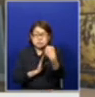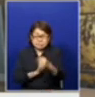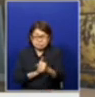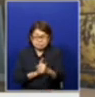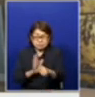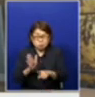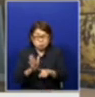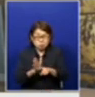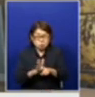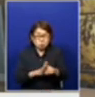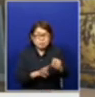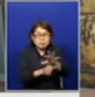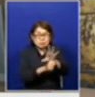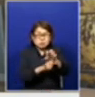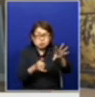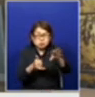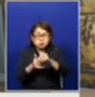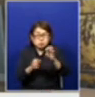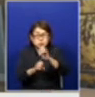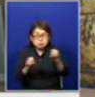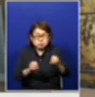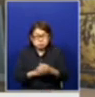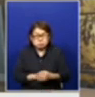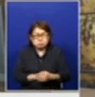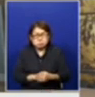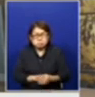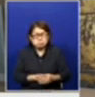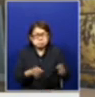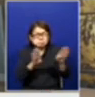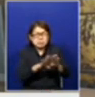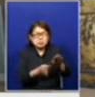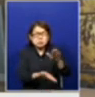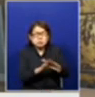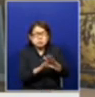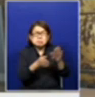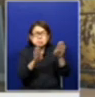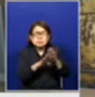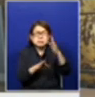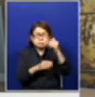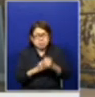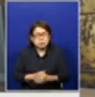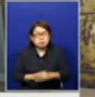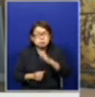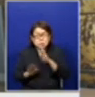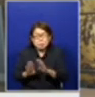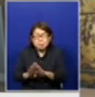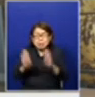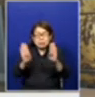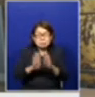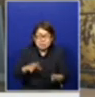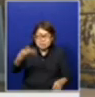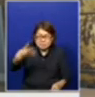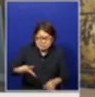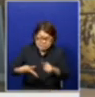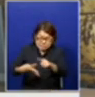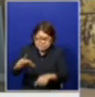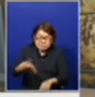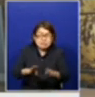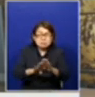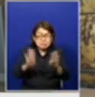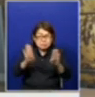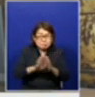ไมถ้าเกิดท่านผ่อนคลายมาตรการทั้งหมดเขาซื้อเครื่องคอมพิวเตอร์มาด้วยเงินกู้นอกระบบเนี่ย